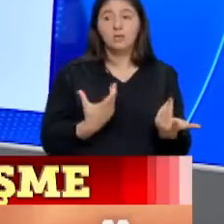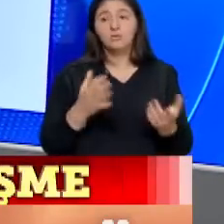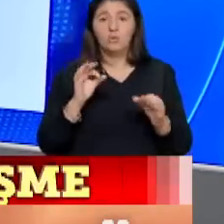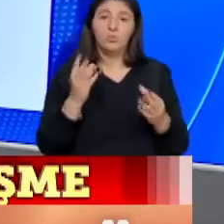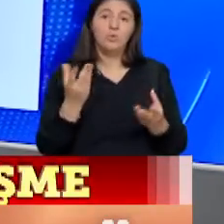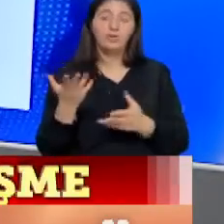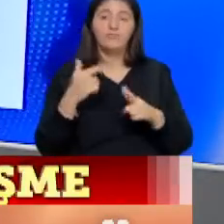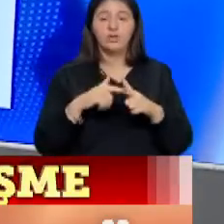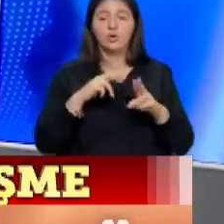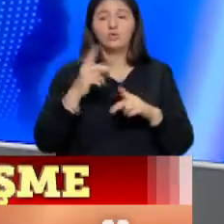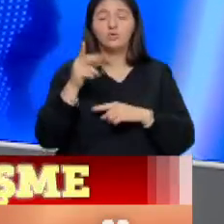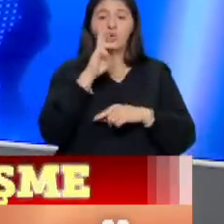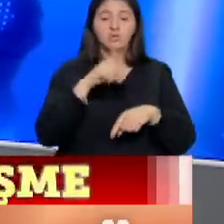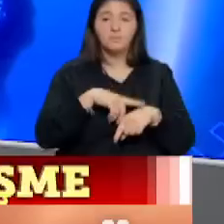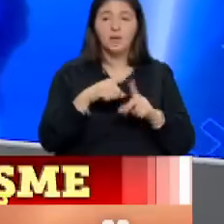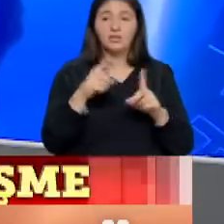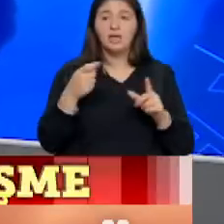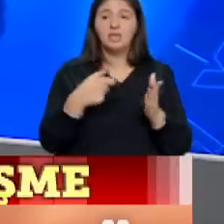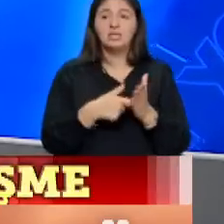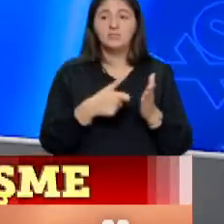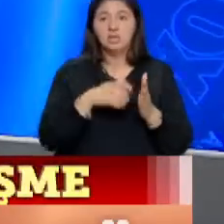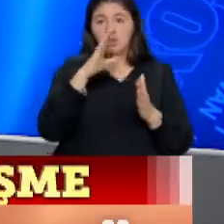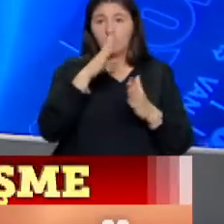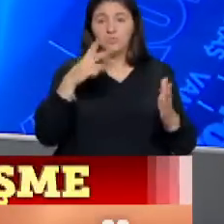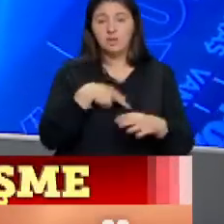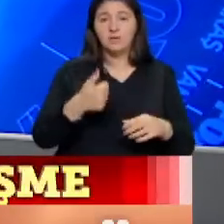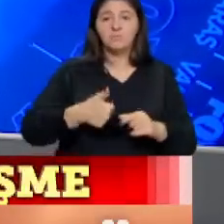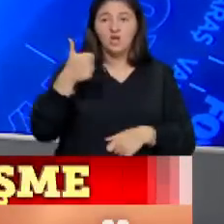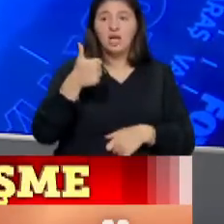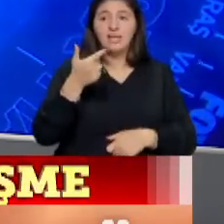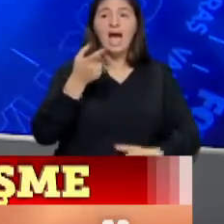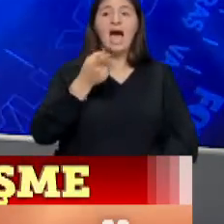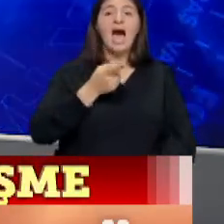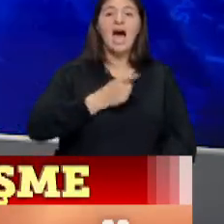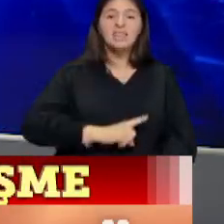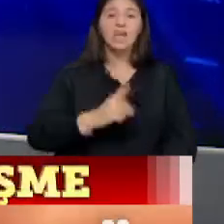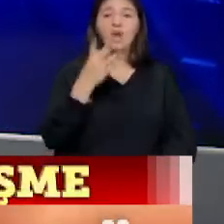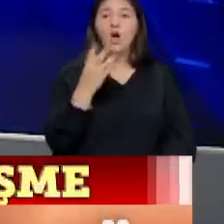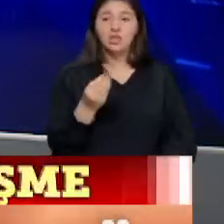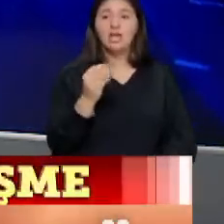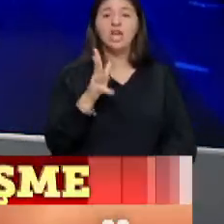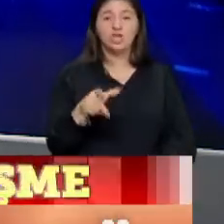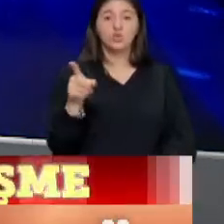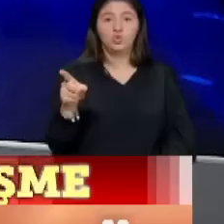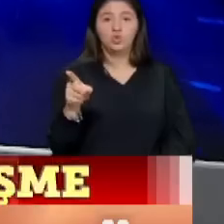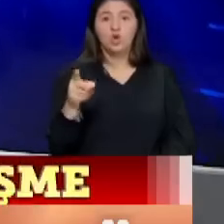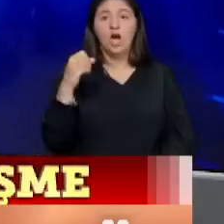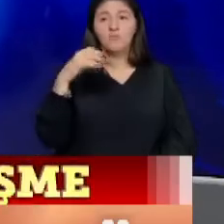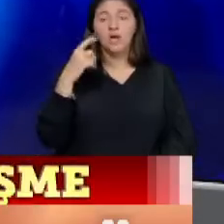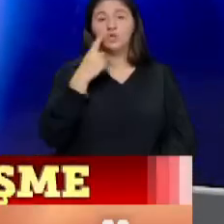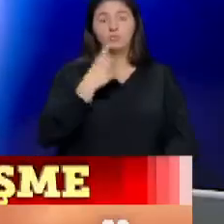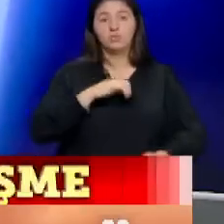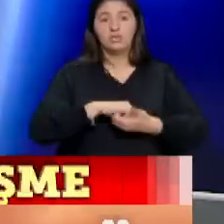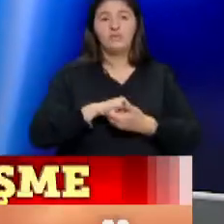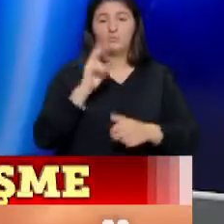öyle olur Fahrettin koca son dönemde ismi İstanbul büyükşehir belediye başkanlığına aday olarak geçiyor AK Parti